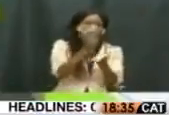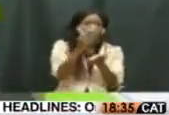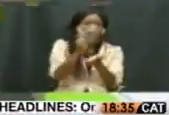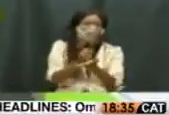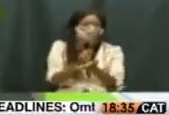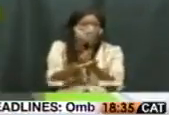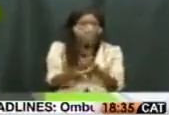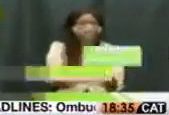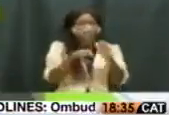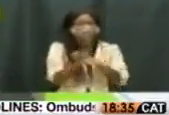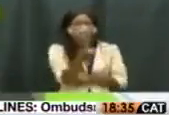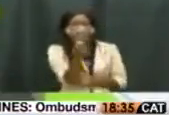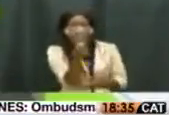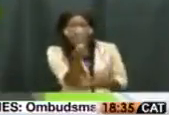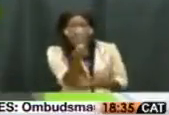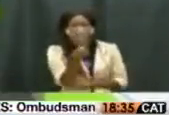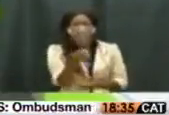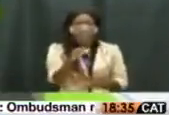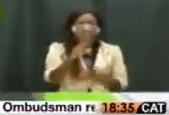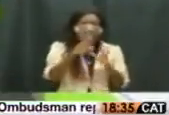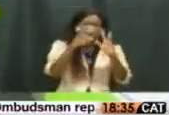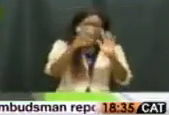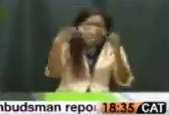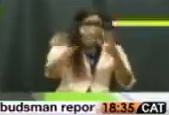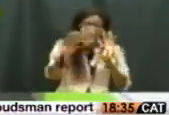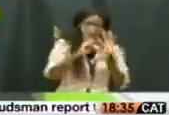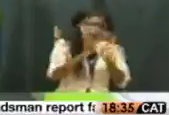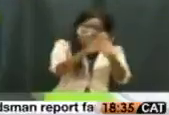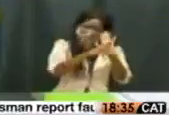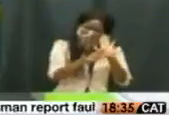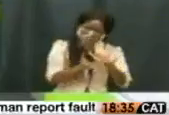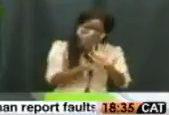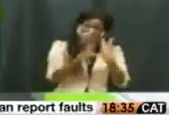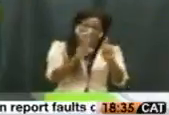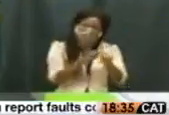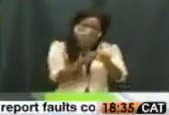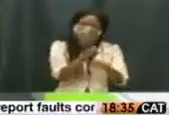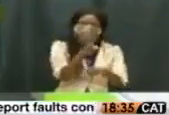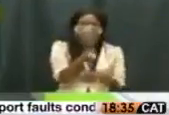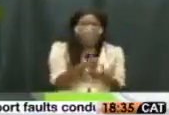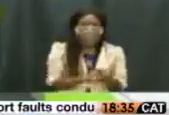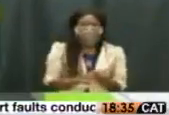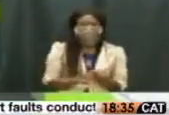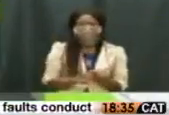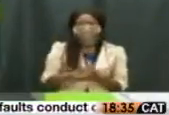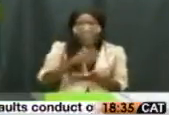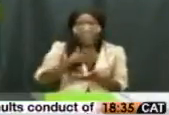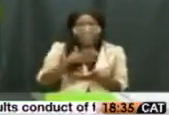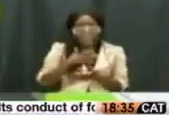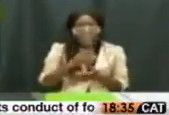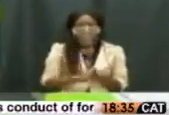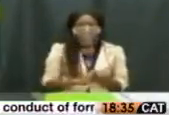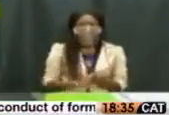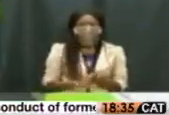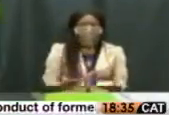ndondomeko zimene boma linakhazikisa kuti anthu tisatire ndiye ifeyo ndithu takhala